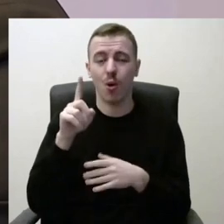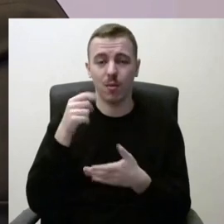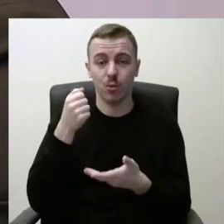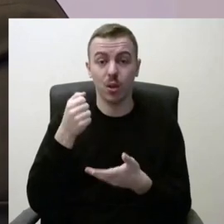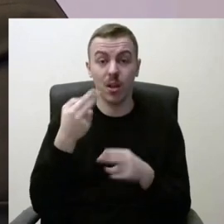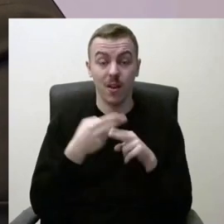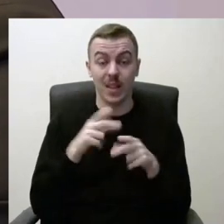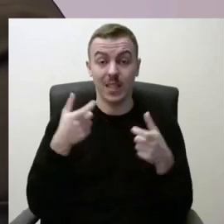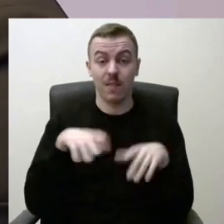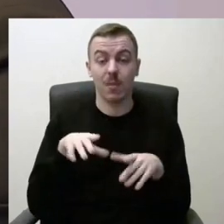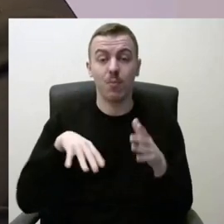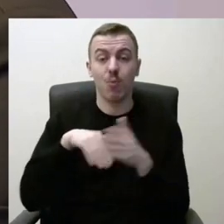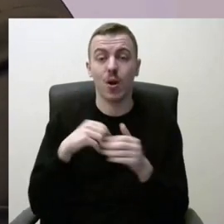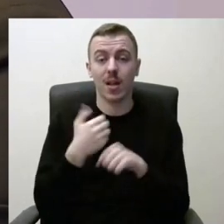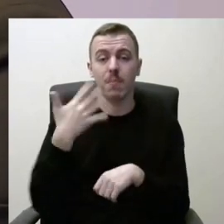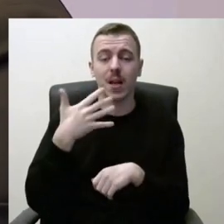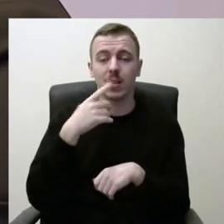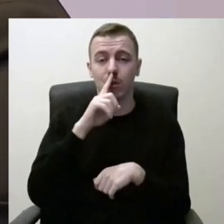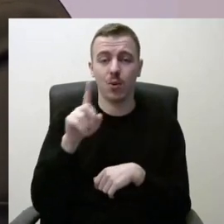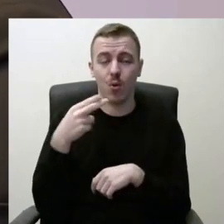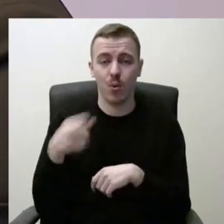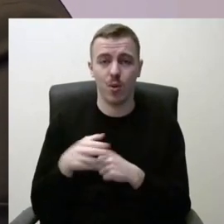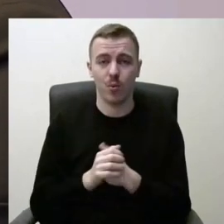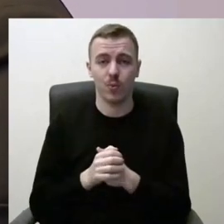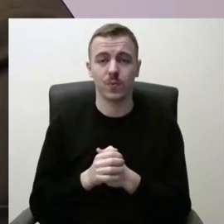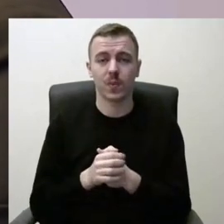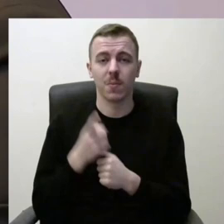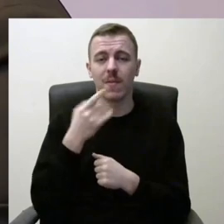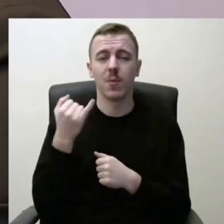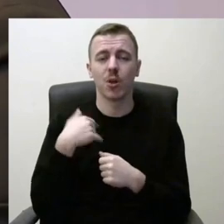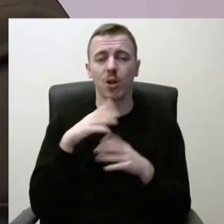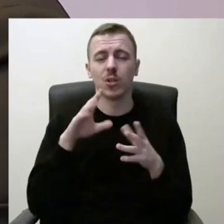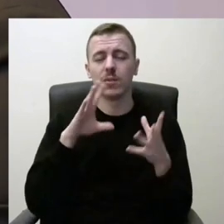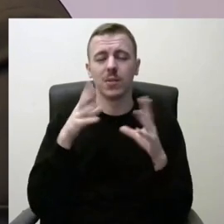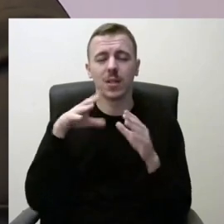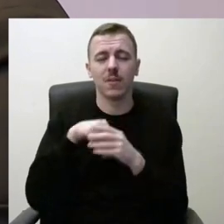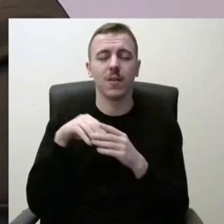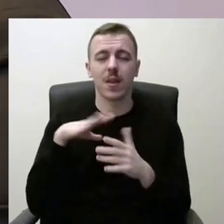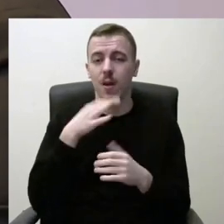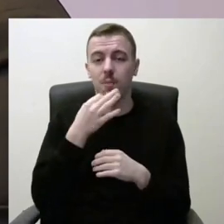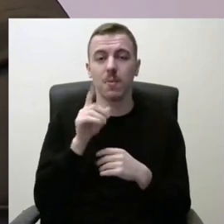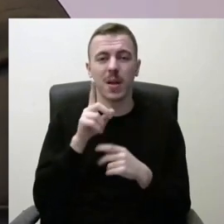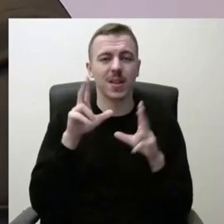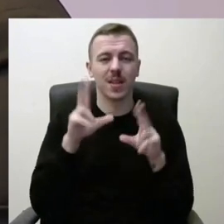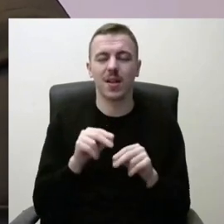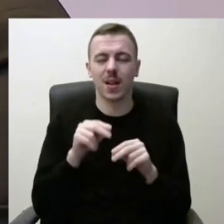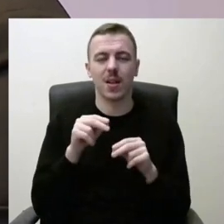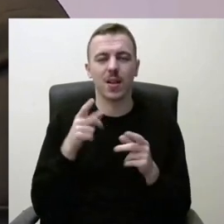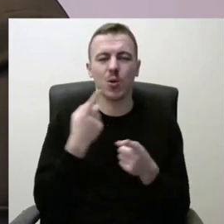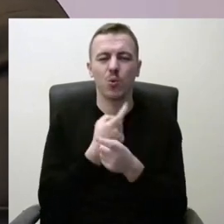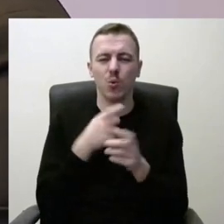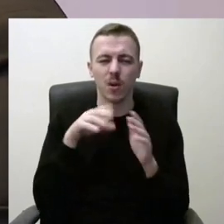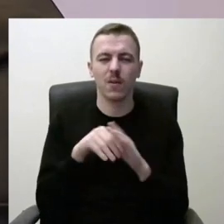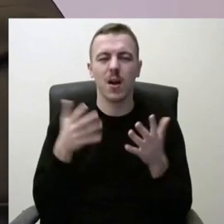savivaldybei viešasis transportas. Dabar per minutę laiko aš neskleisiu visų dedamųjų, bet tai tikrai neįeina kuras ir automobilių